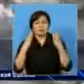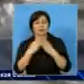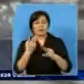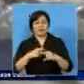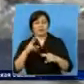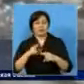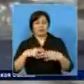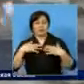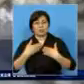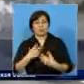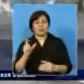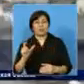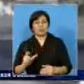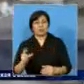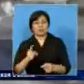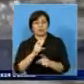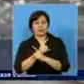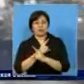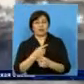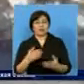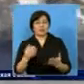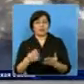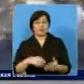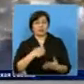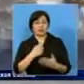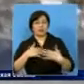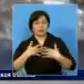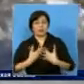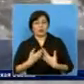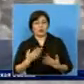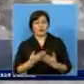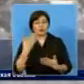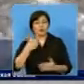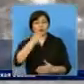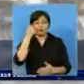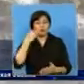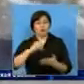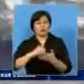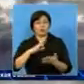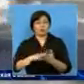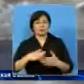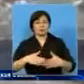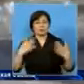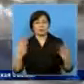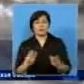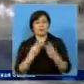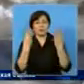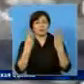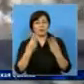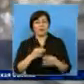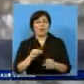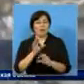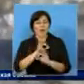всегда трагедия для людей, а гибель в огне и вовсе является большим горем. В уходящем году был зарегистрирован ряд крупных пожаров, причем особенно